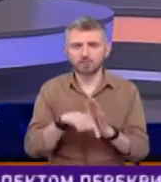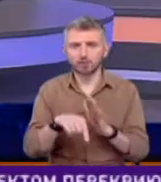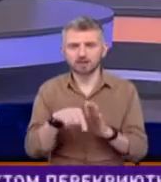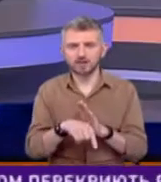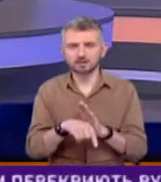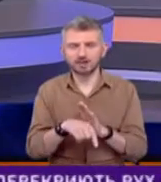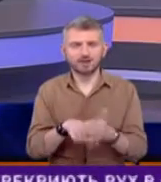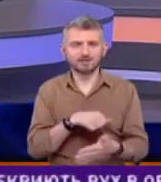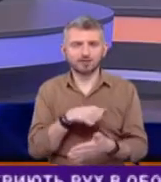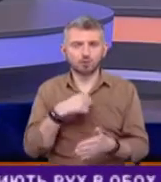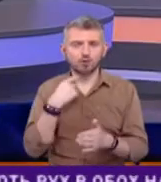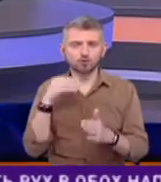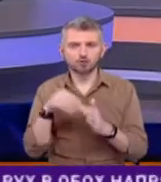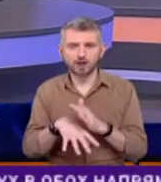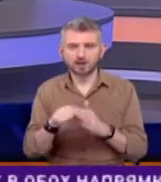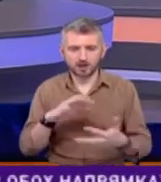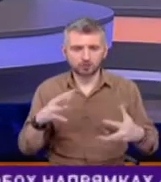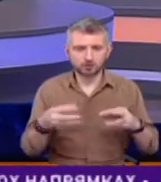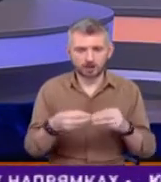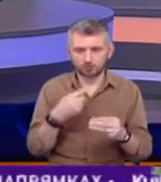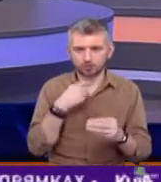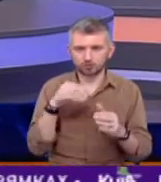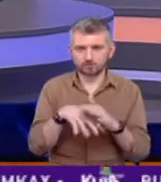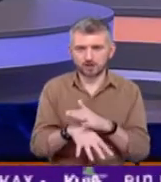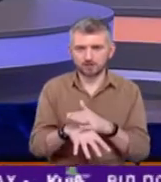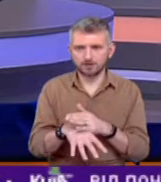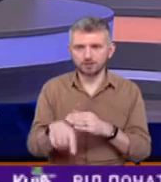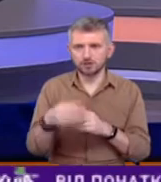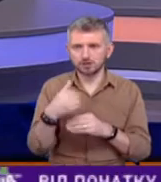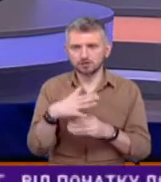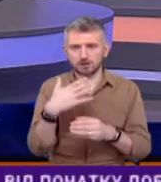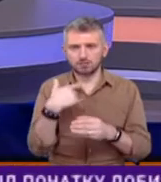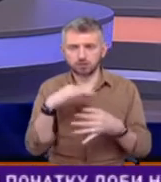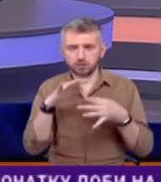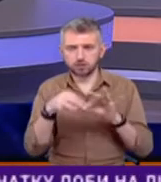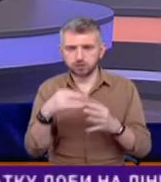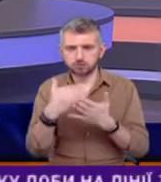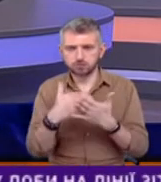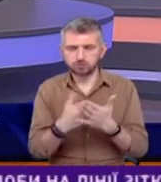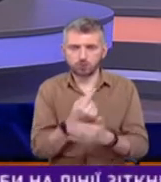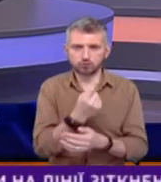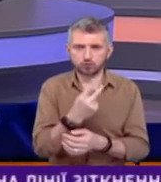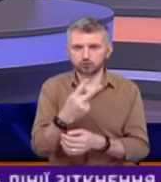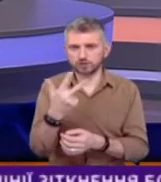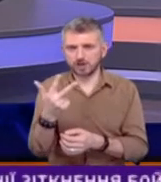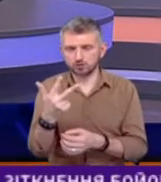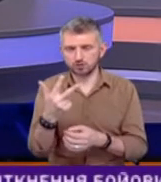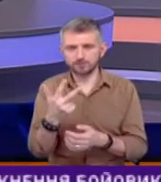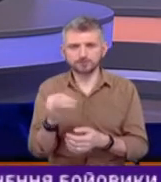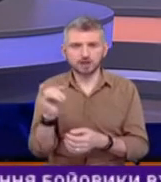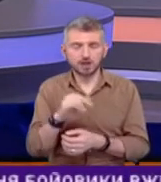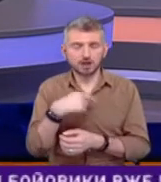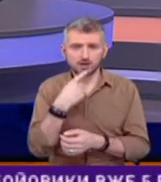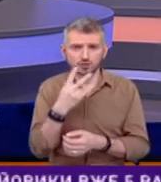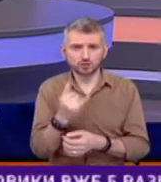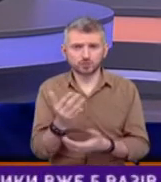там самого голосування, а результата голосування. Ну, вони ж розкладали по полочках і одного, і другого, і третю. І кажуть,